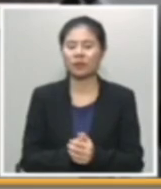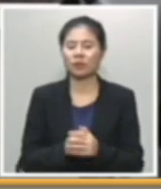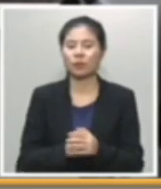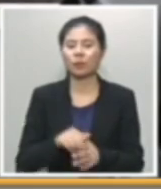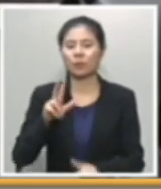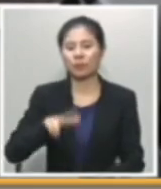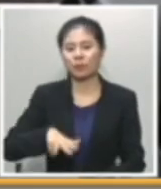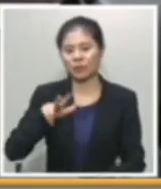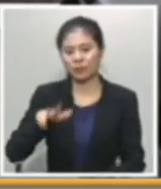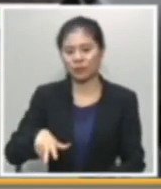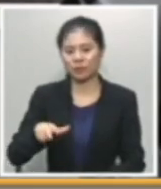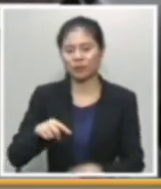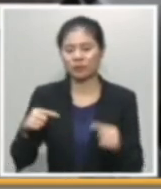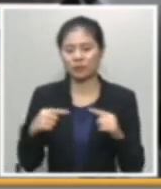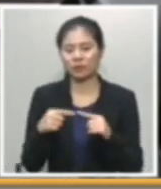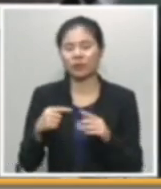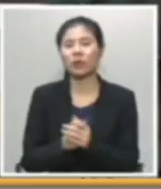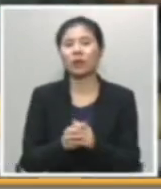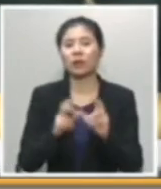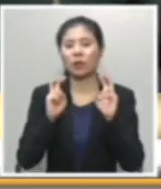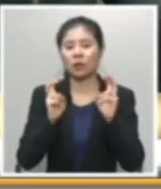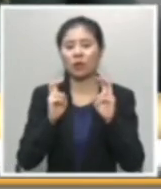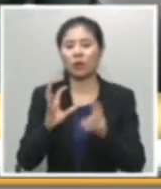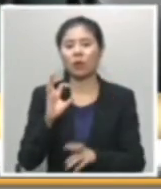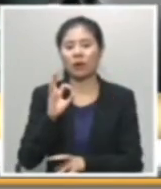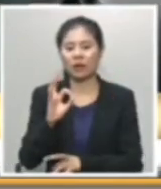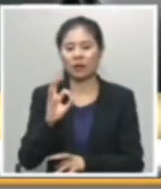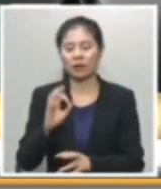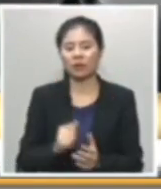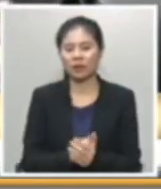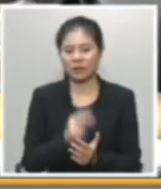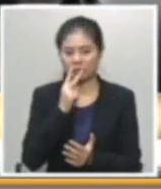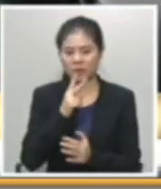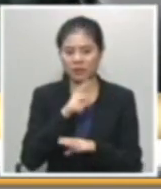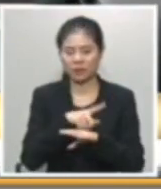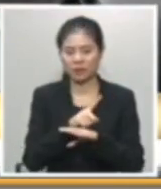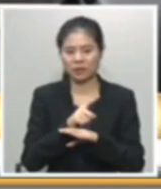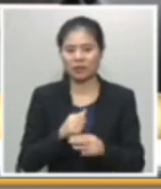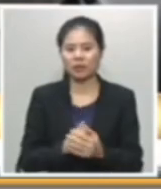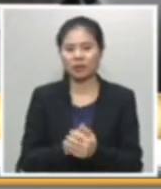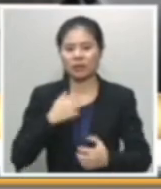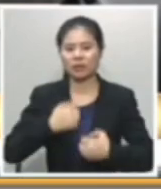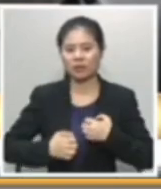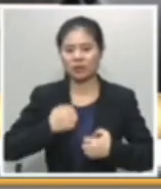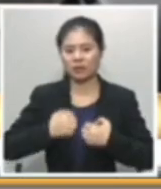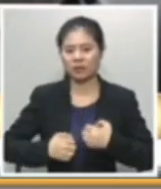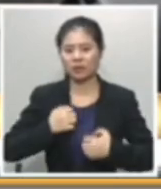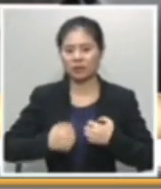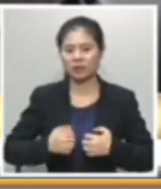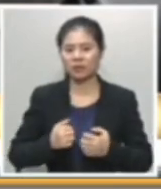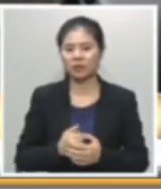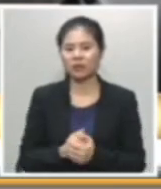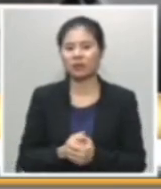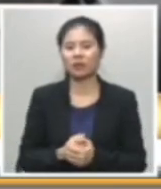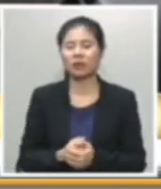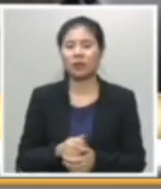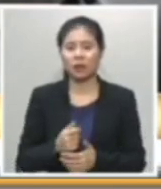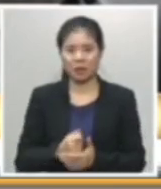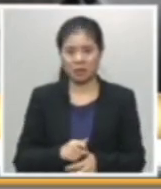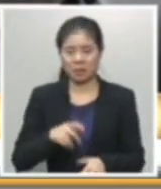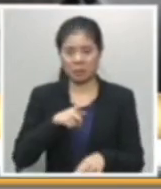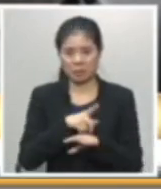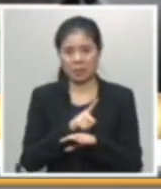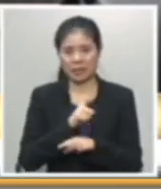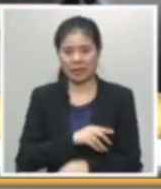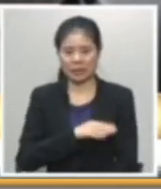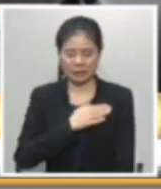ประท้วงท่านประธานในข้อบังคับข้อ9นะครับจริงๆแล้วผมเห็นท่านประธานขึ้นมาเมื่อกี้นี่ก็หงุดหงิดเลยท่านประธานใจร่มๆหน่อยนะฮะคือที่ผมฟังท่าน